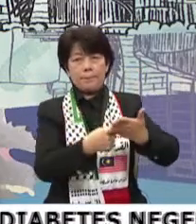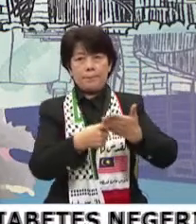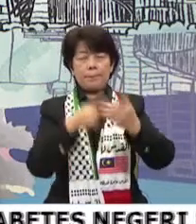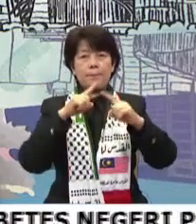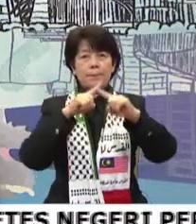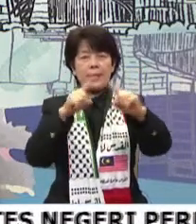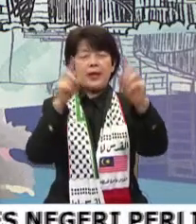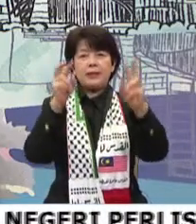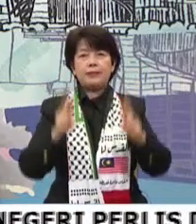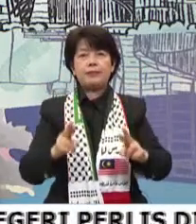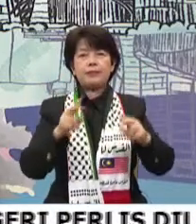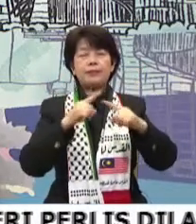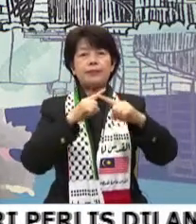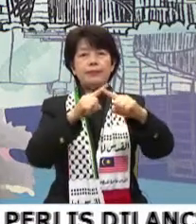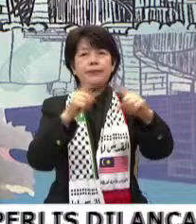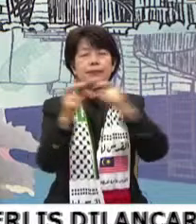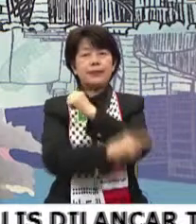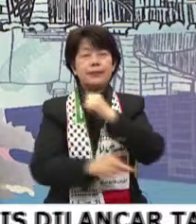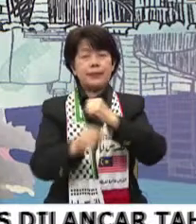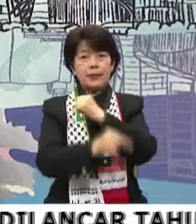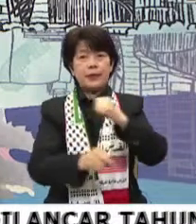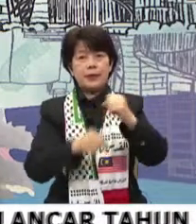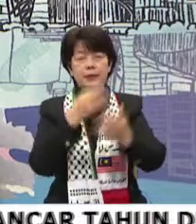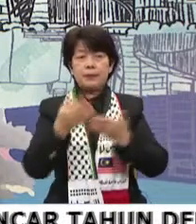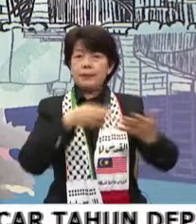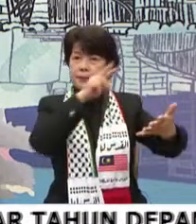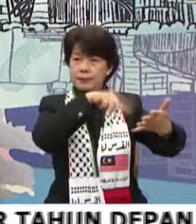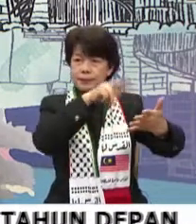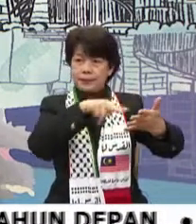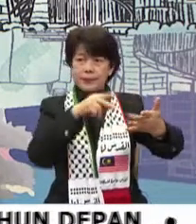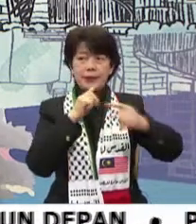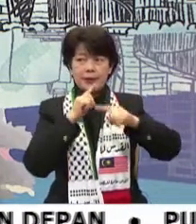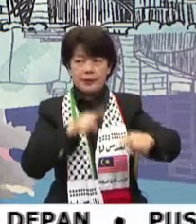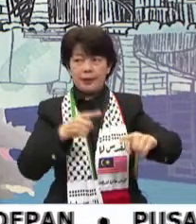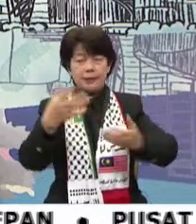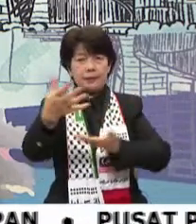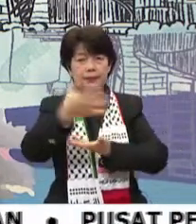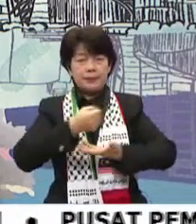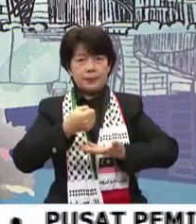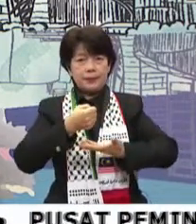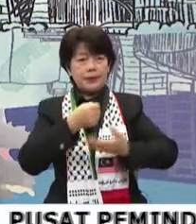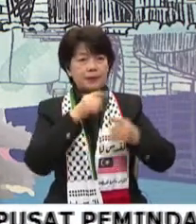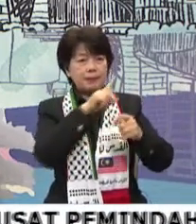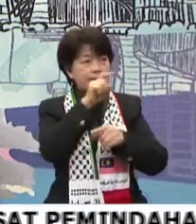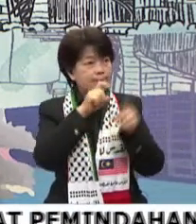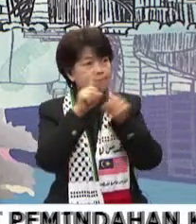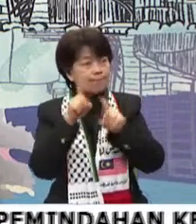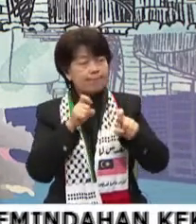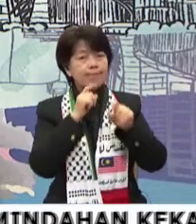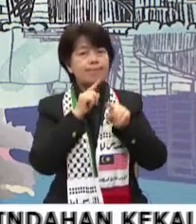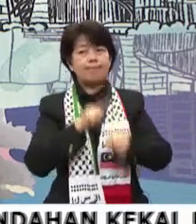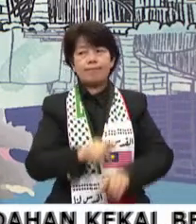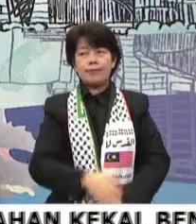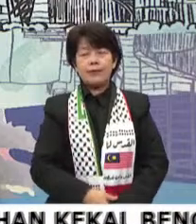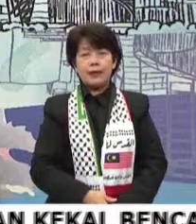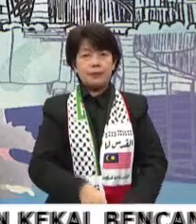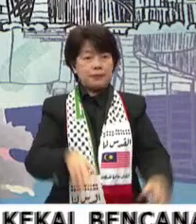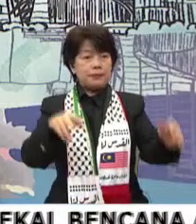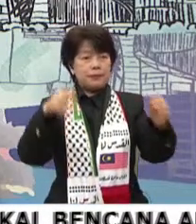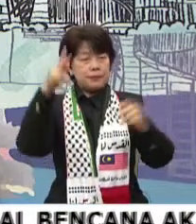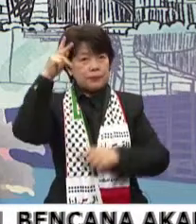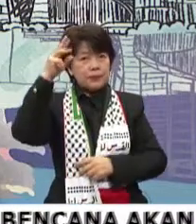dewan negara sebentar tadi dan saya ingin membaca sedikit jawapan yang kita terima daripada pertanyaan-pertanyaan Perdana Menteri ataupun